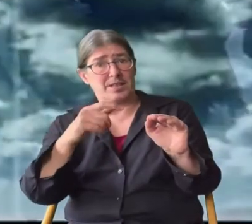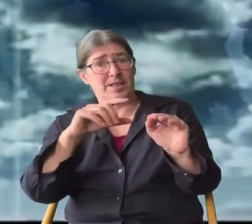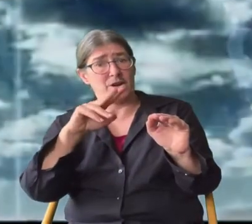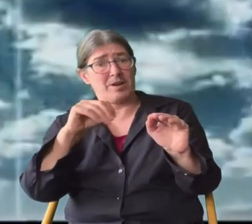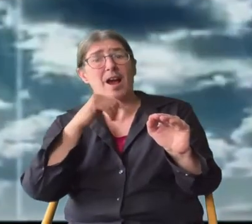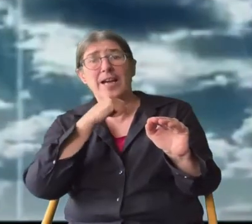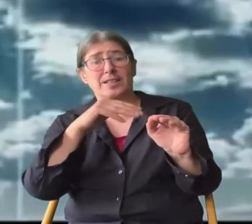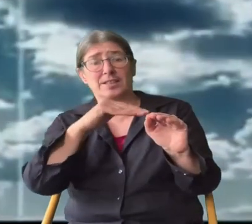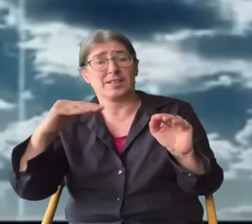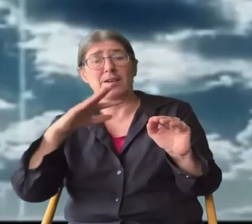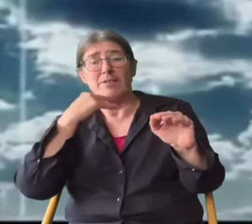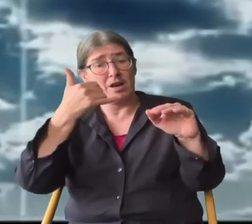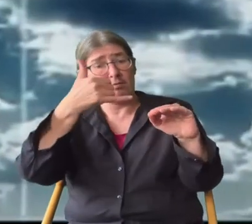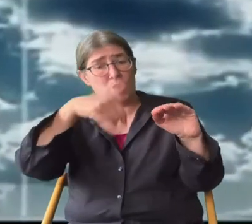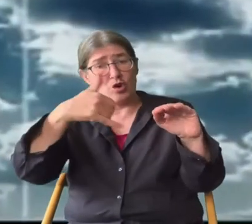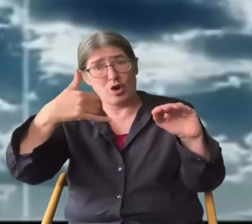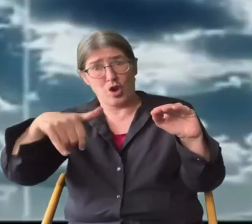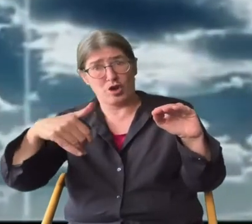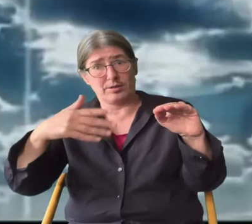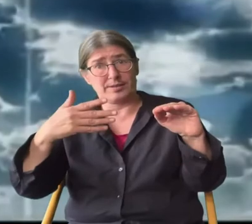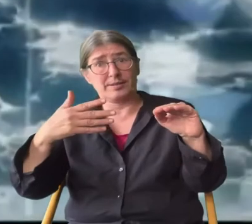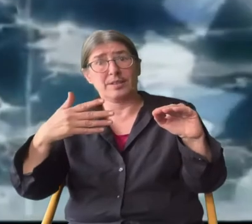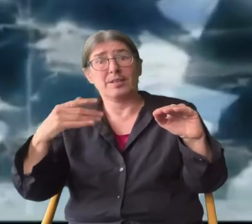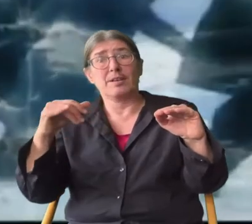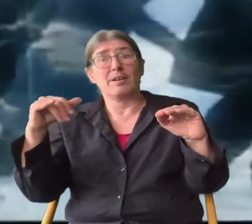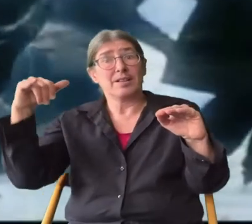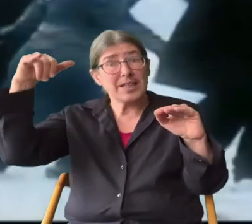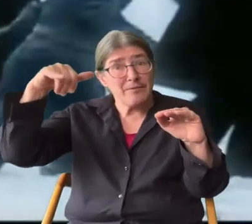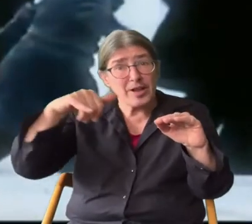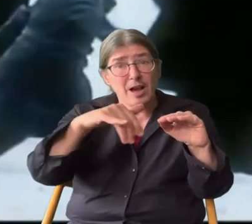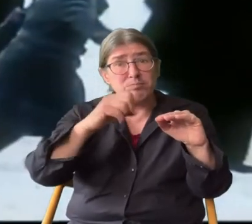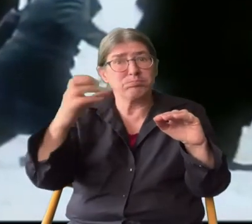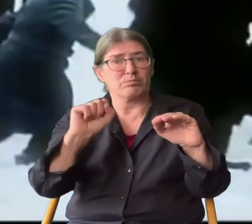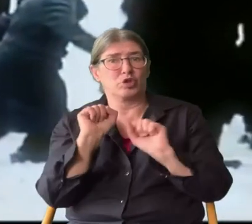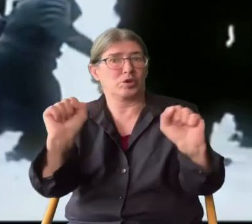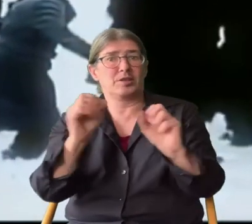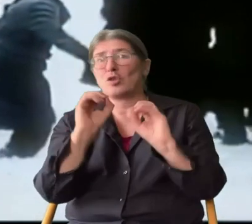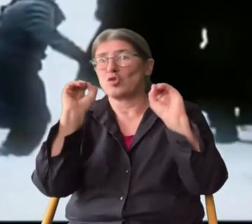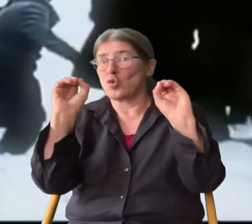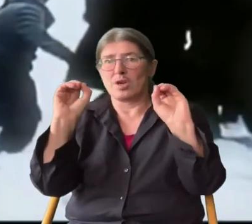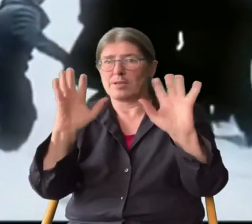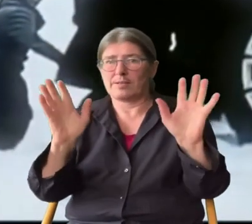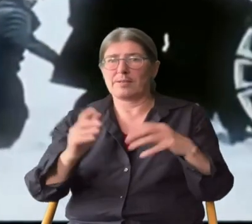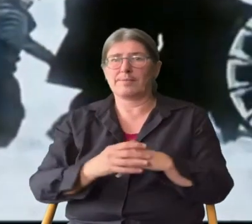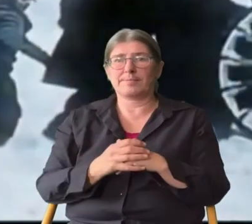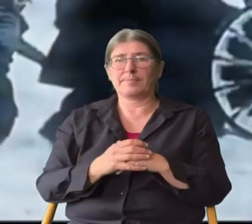Das Eis ist an vielen Stellen brüchig und vor Tiefliegern gibt es keinen Schutz.